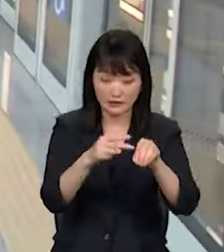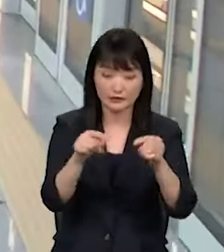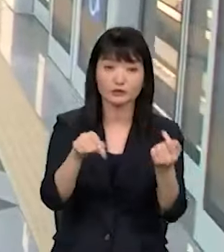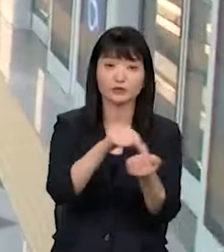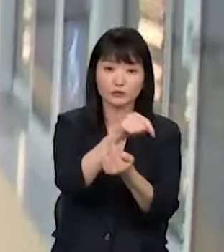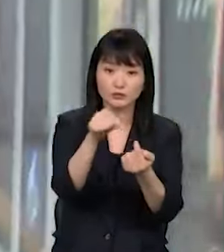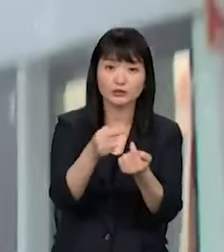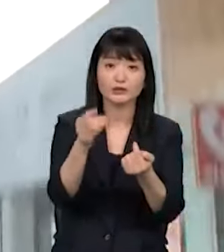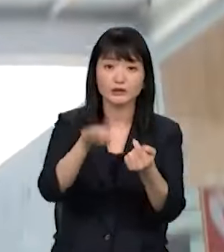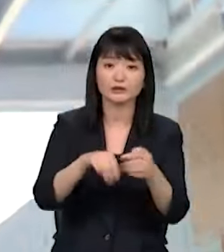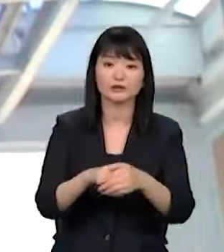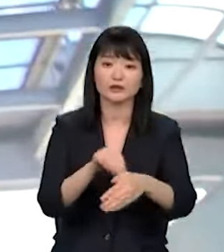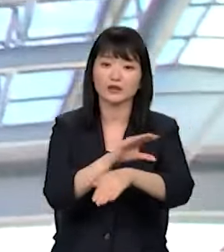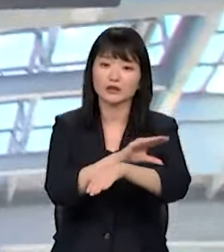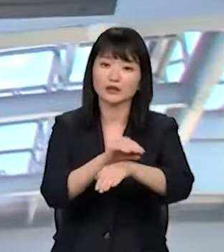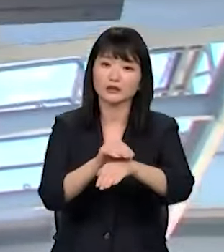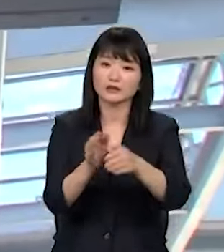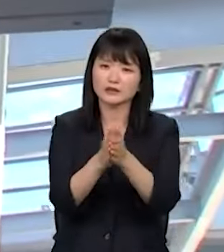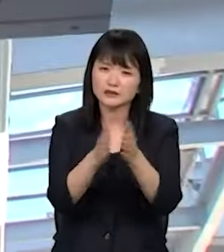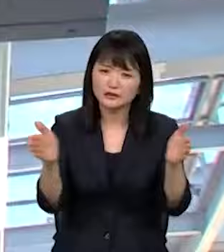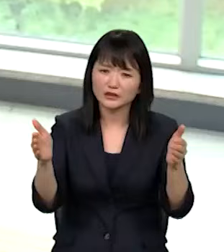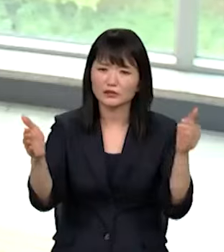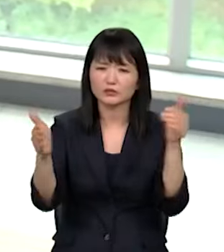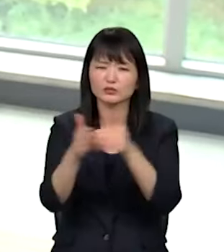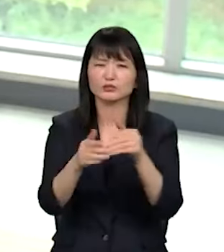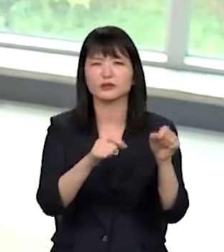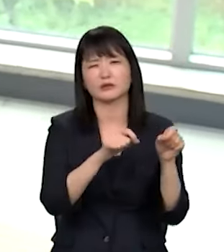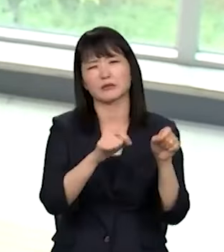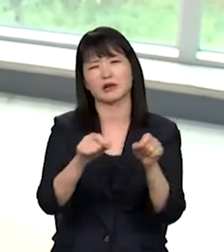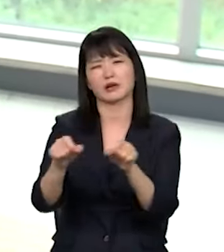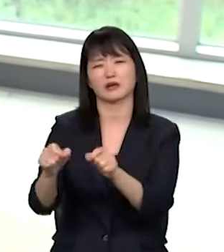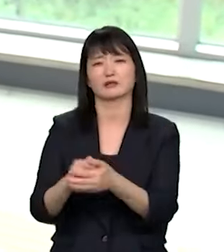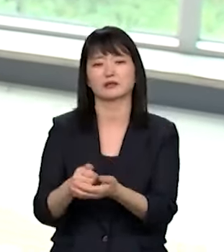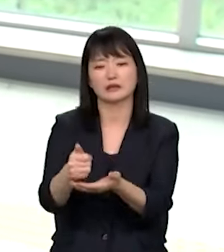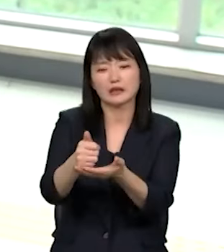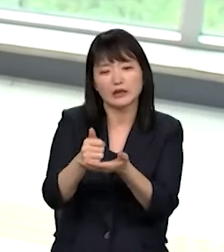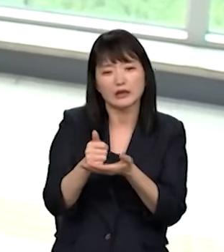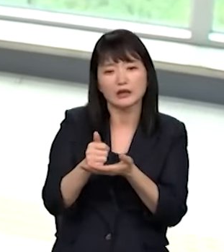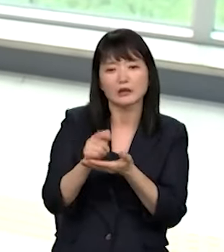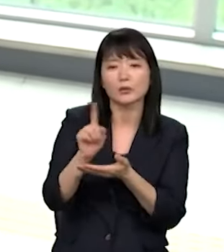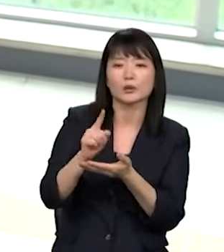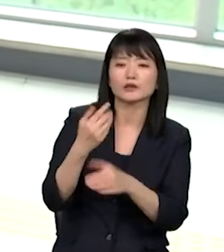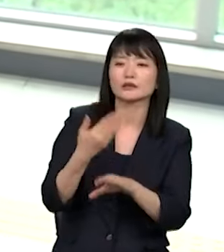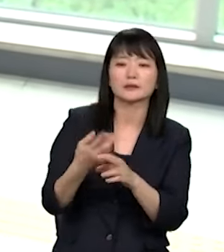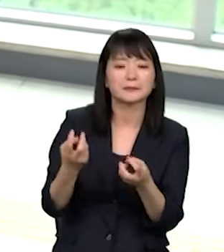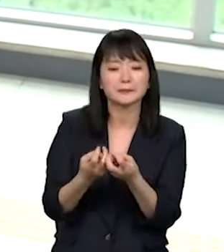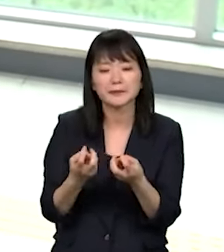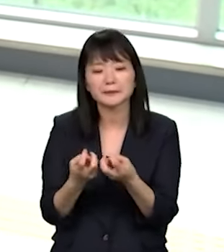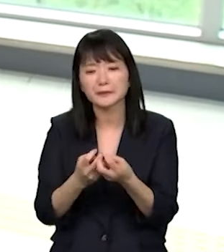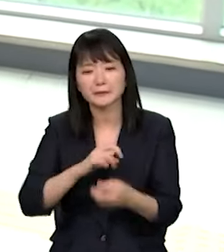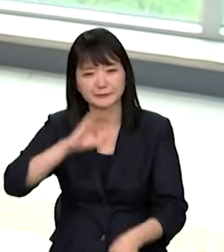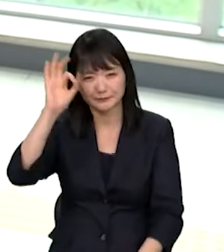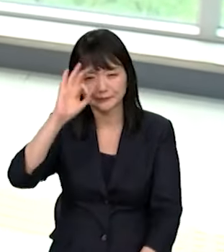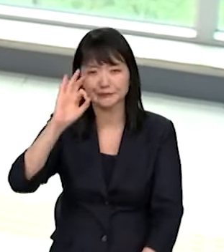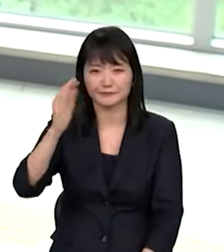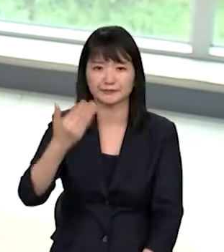여전히 열차 출발과 도착은 지연되고 있습니다. 승객들은 급히 다른 교통수단을 찾아야